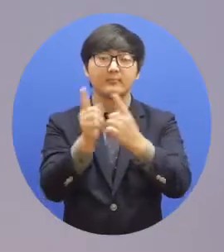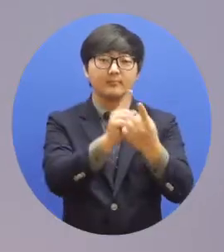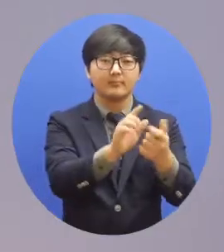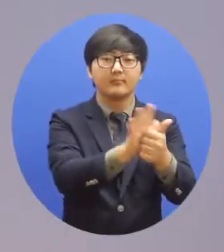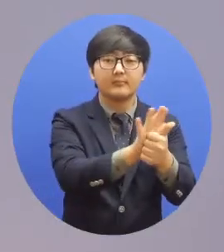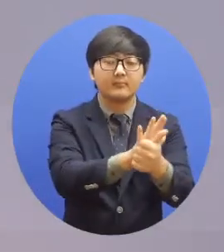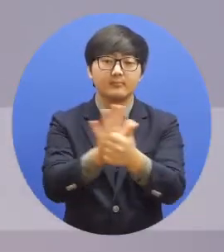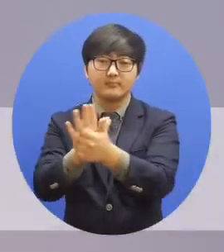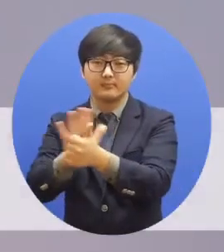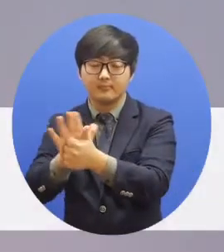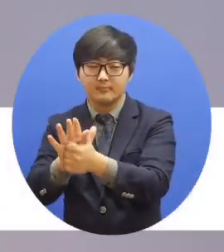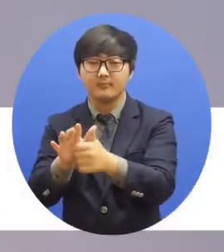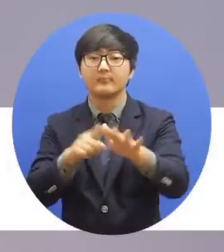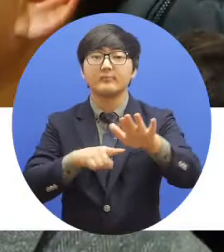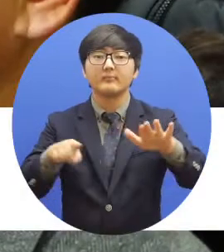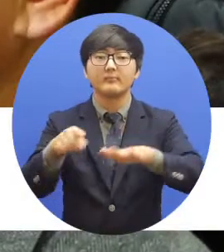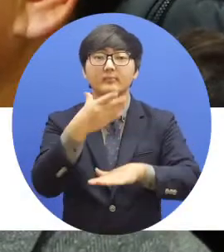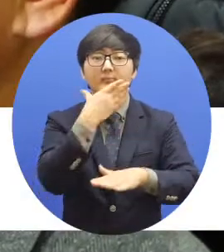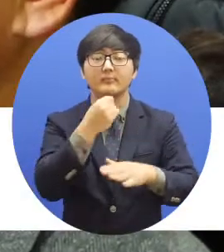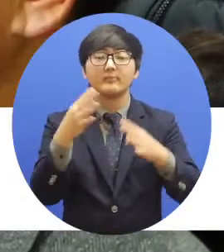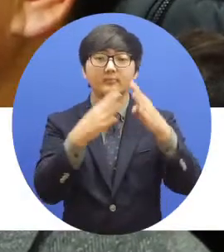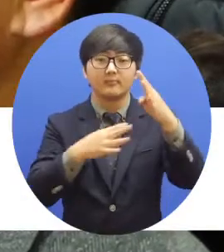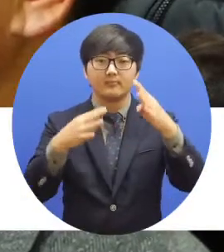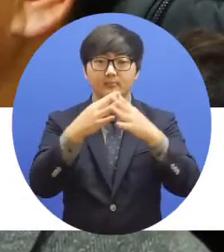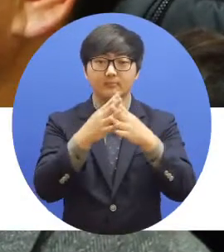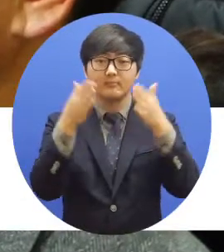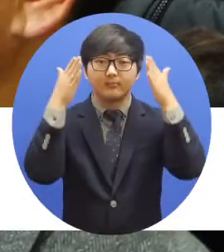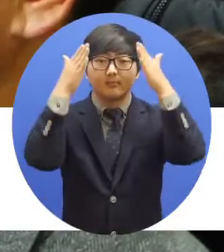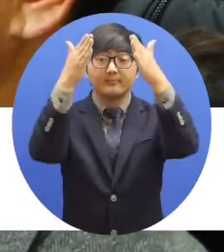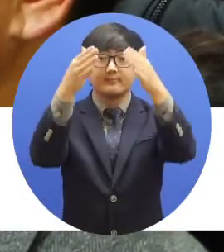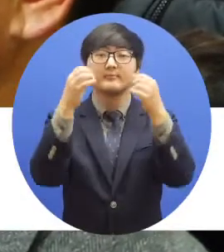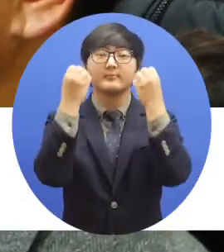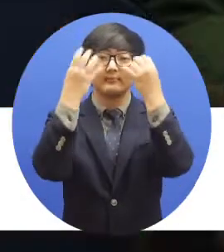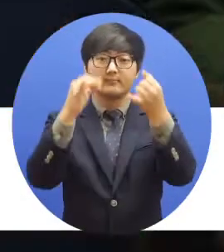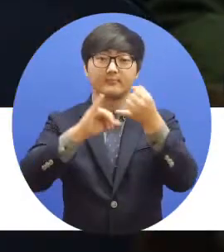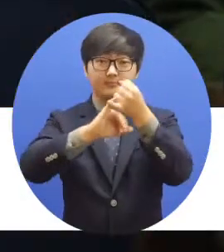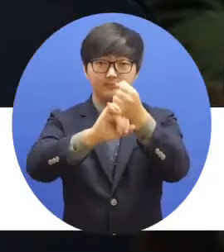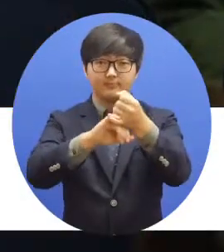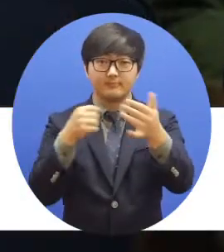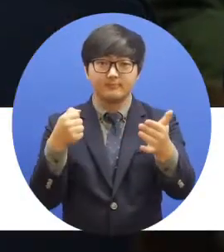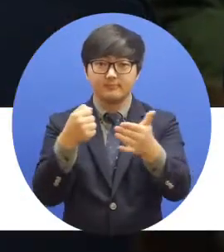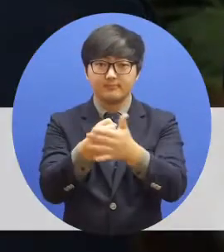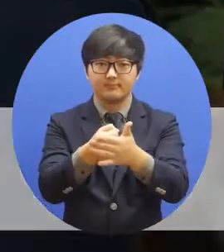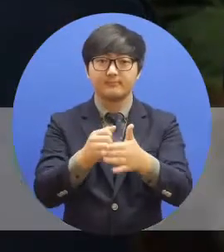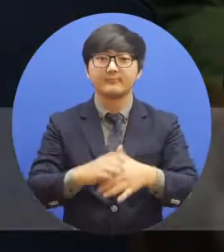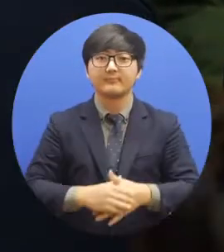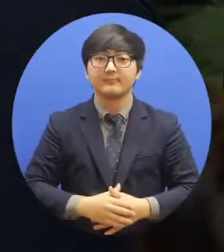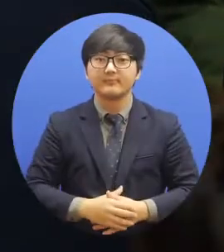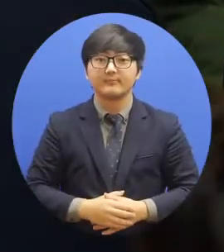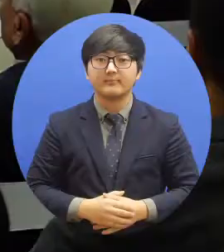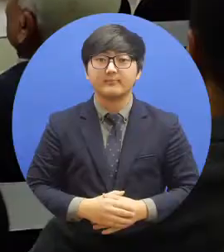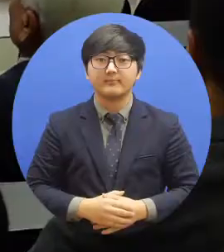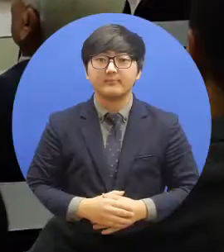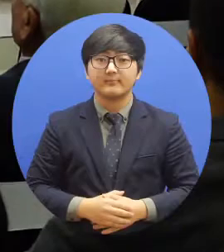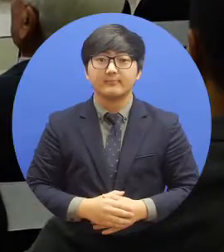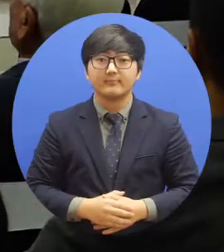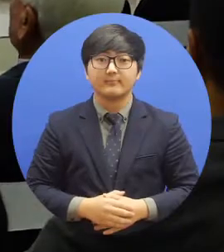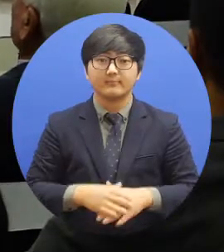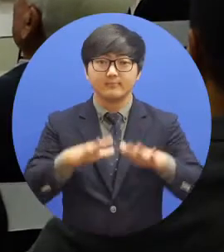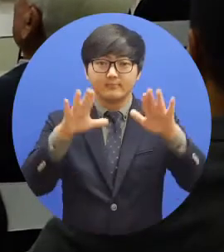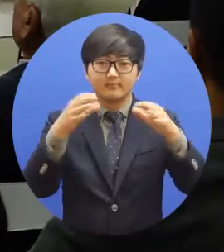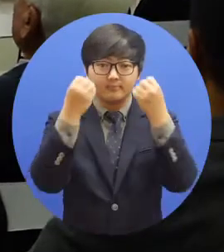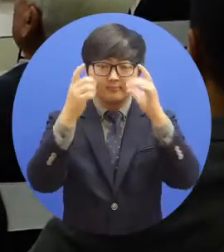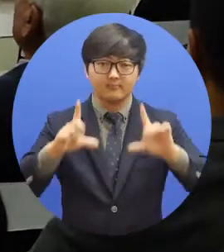격려하고 결속을 다지며 선진 복지 공주를 향한 새로운 도약을 다짐했는데요. 공주시는 이번